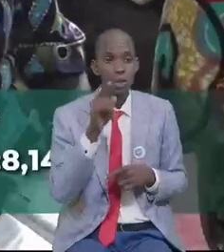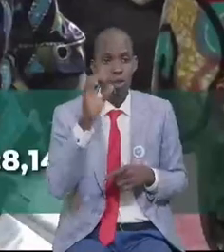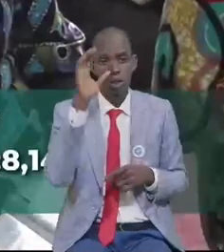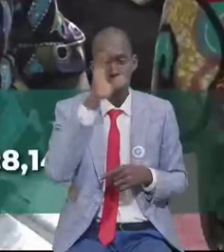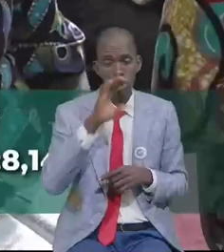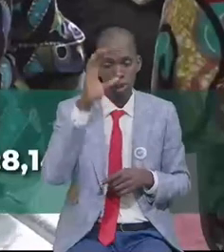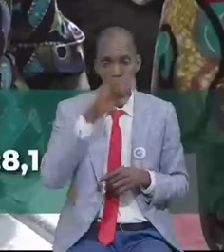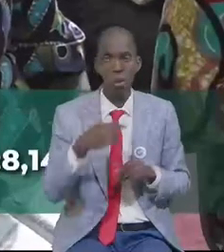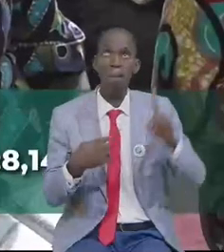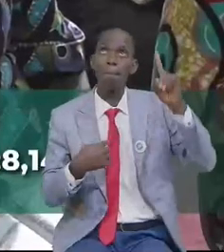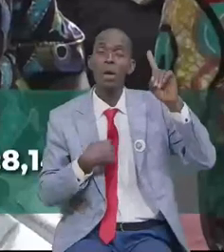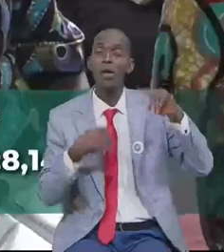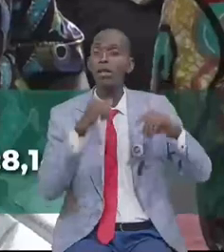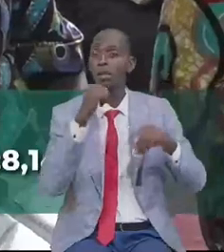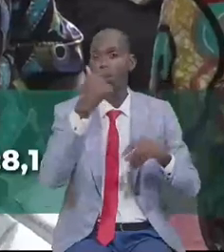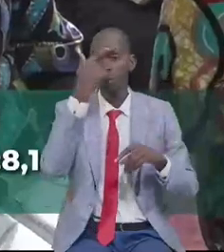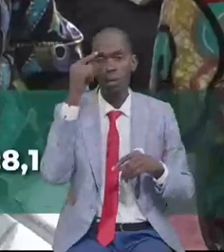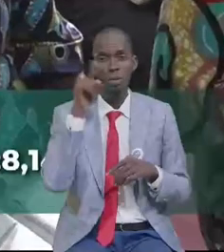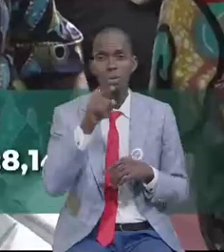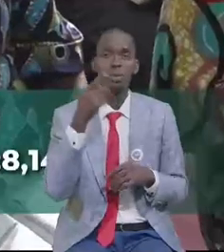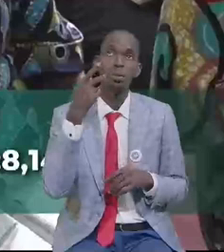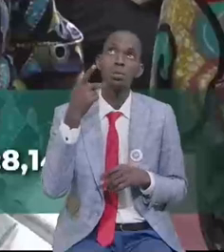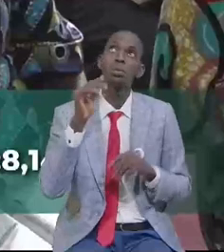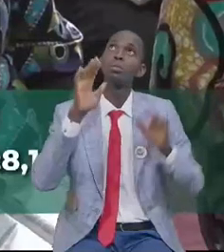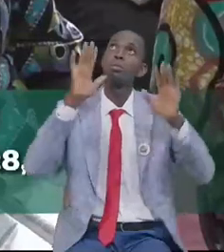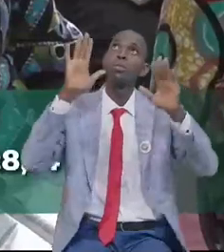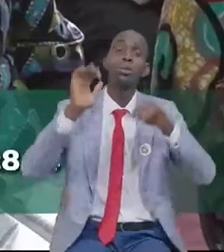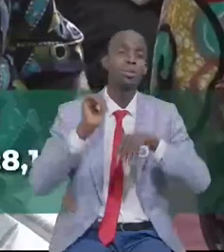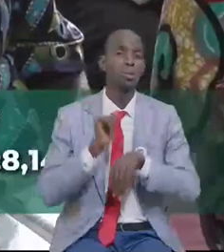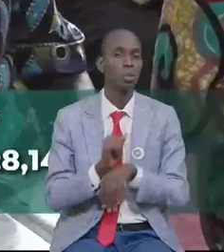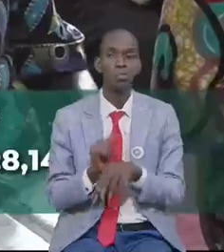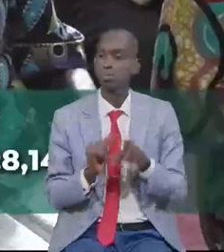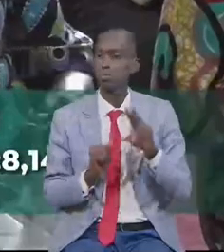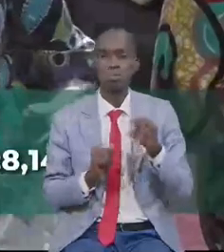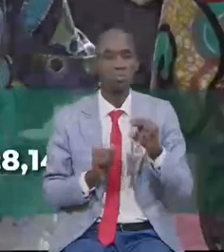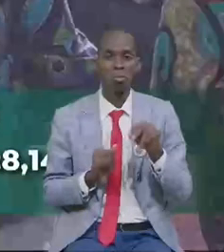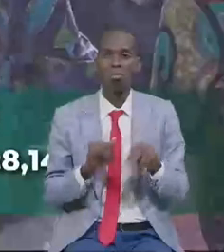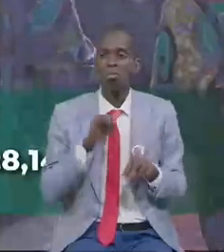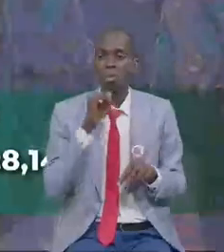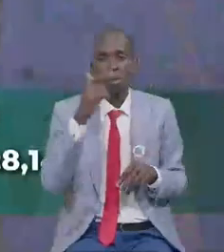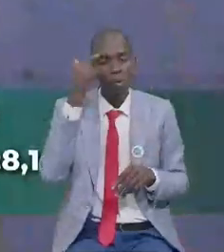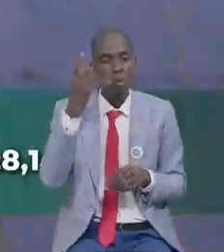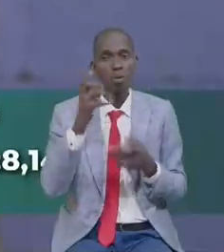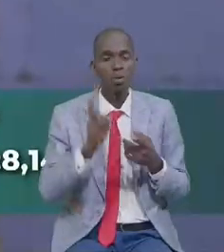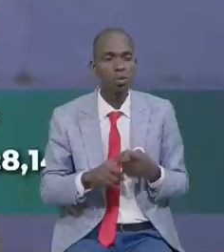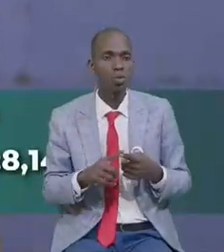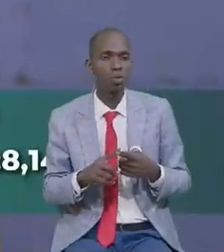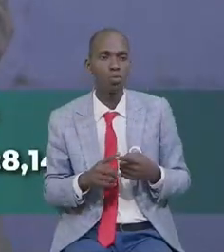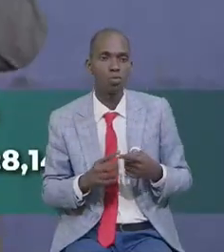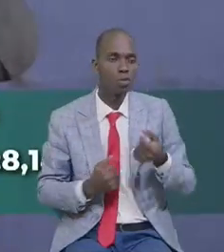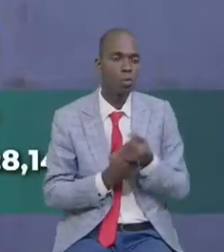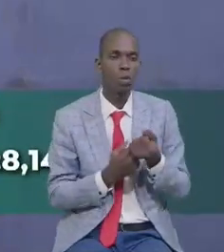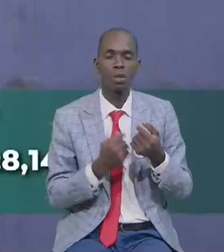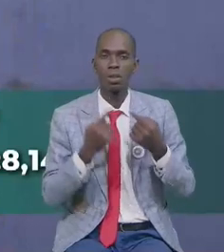non parce que vous avez vu des miracles, pas parce que vous voulez aller parler des